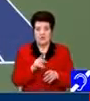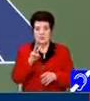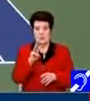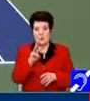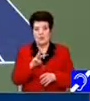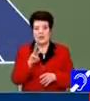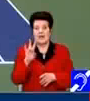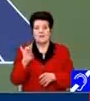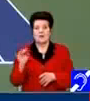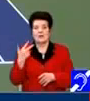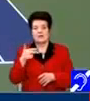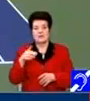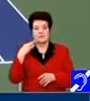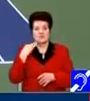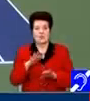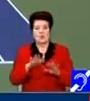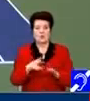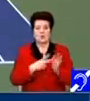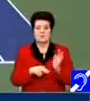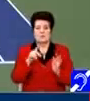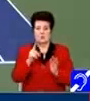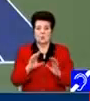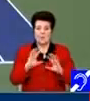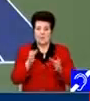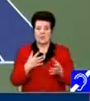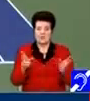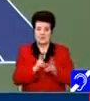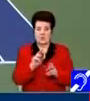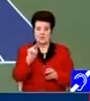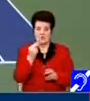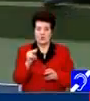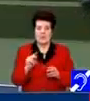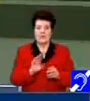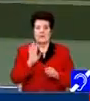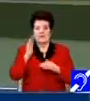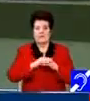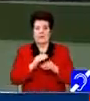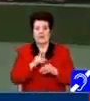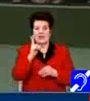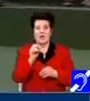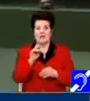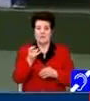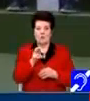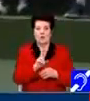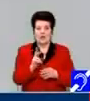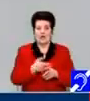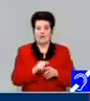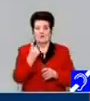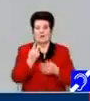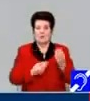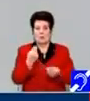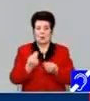Monica Niculescu, 30 de ani, locul 71 mondial, s-au întâlnit joi seară, dimineață, în California, în primul tur al